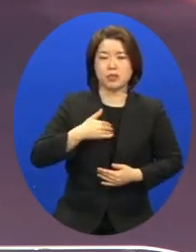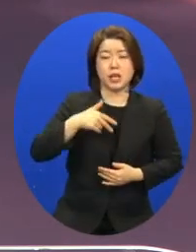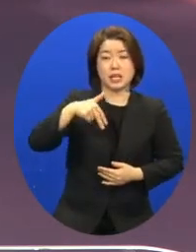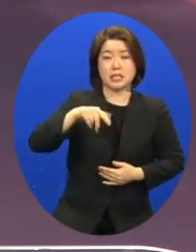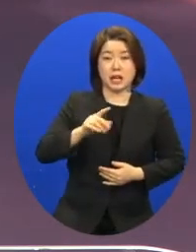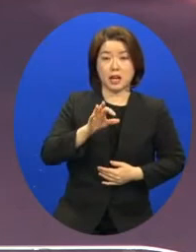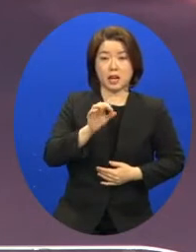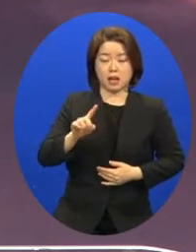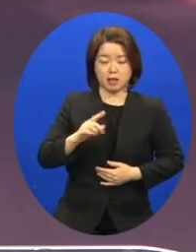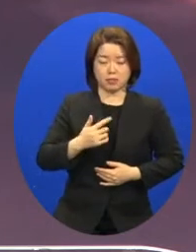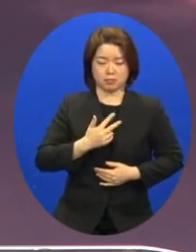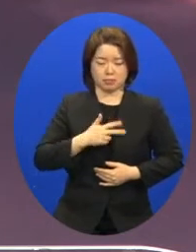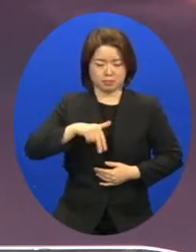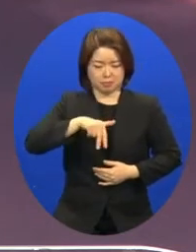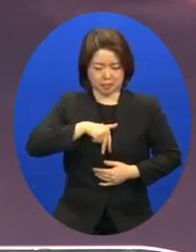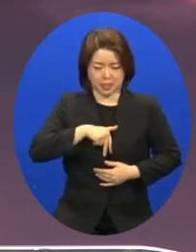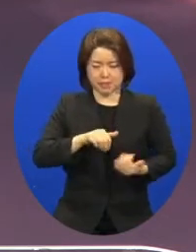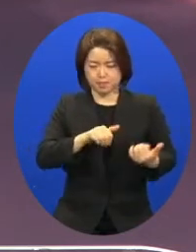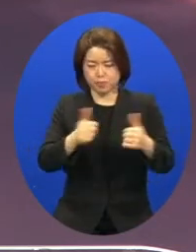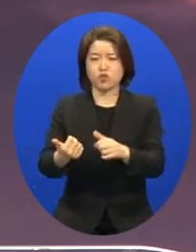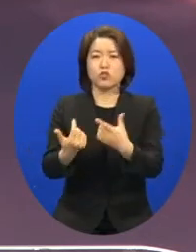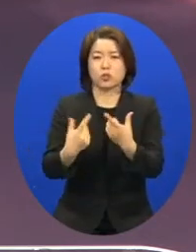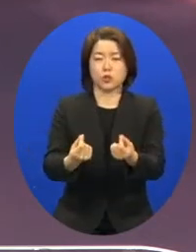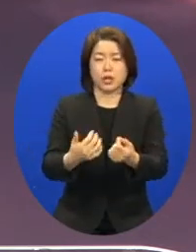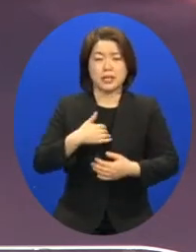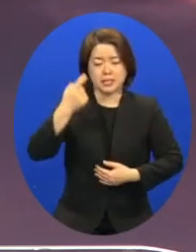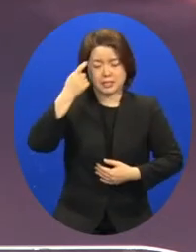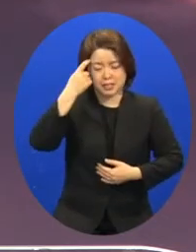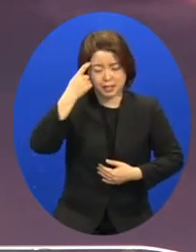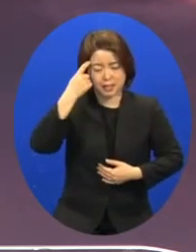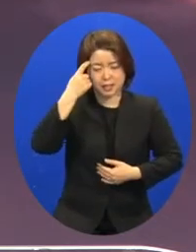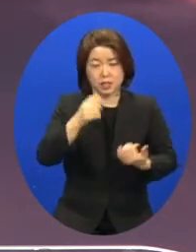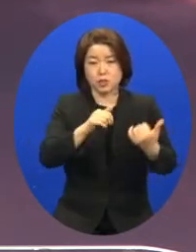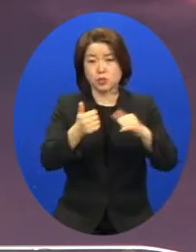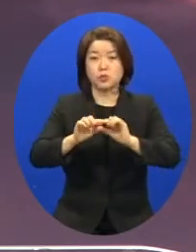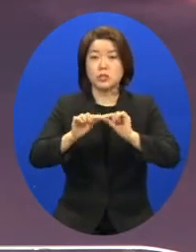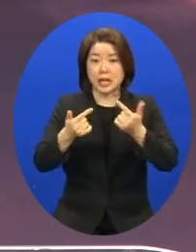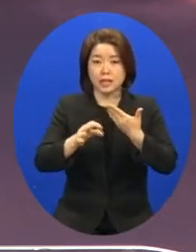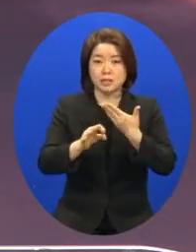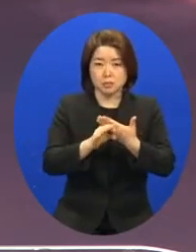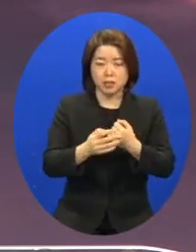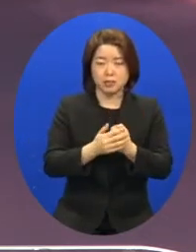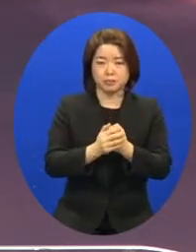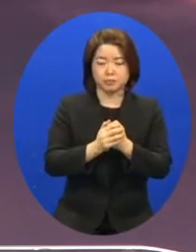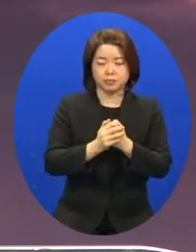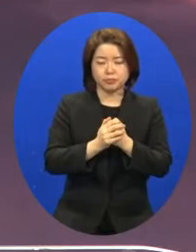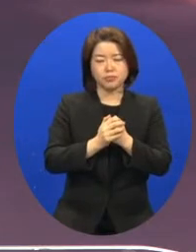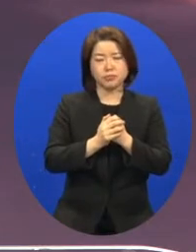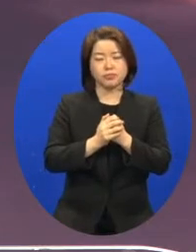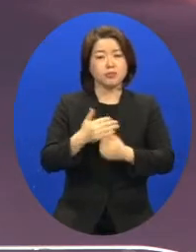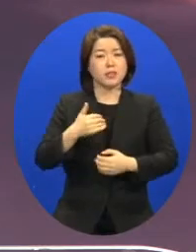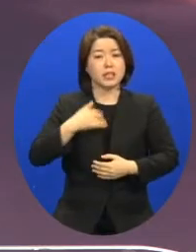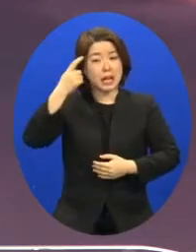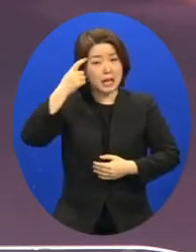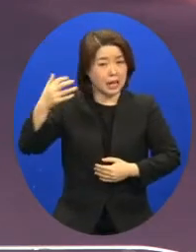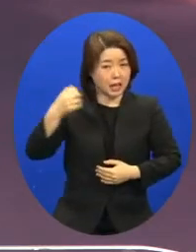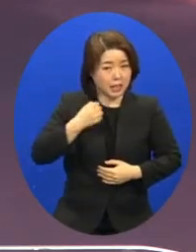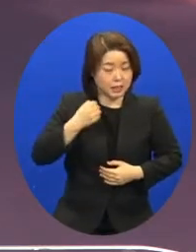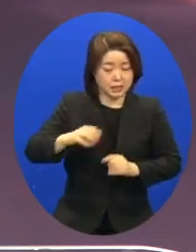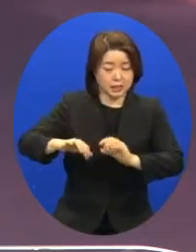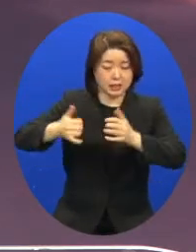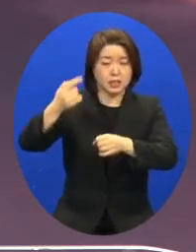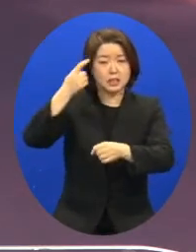거예요. 내 자아, 내 생각이 죽지 않으면 세상, 내 세상, 가지고 있던 세상